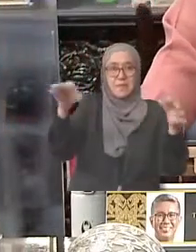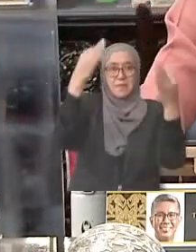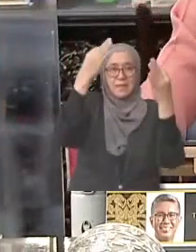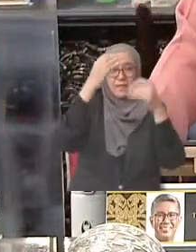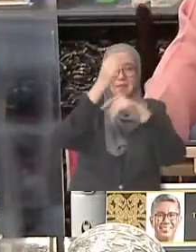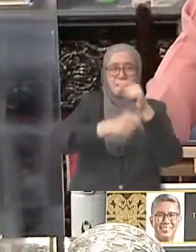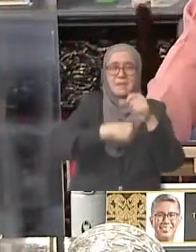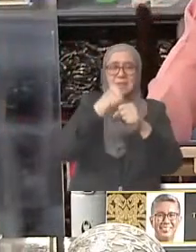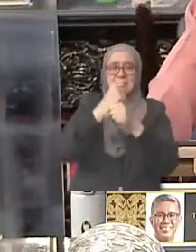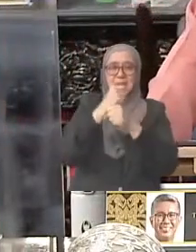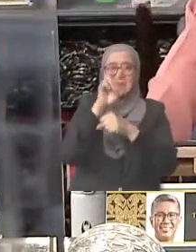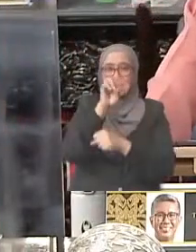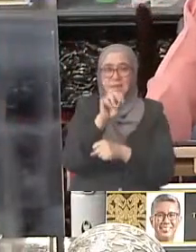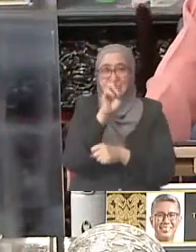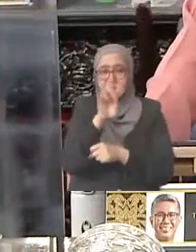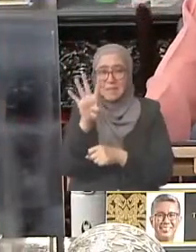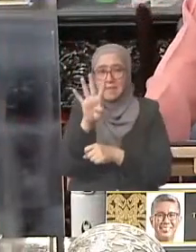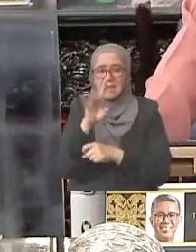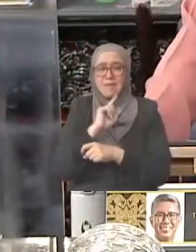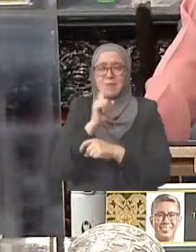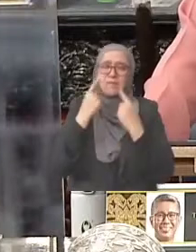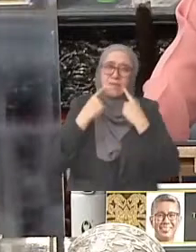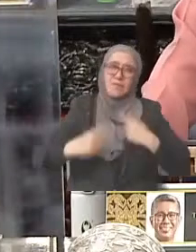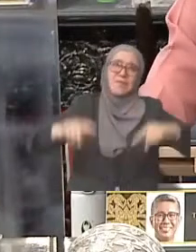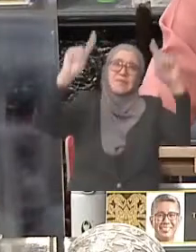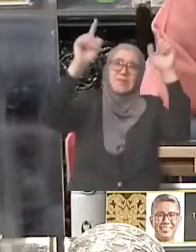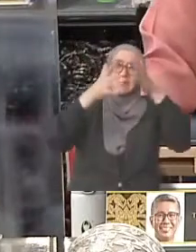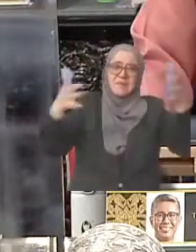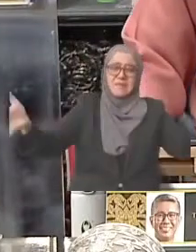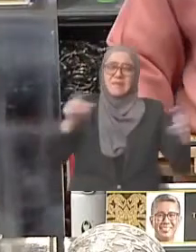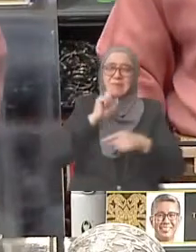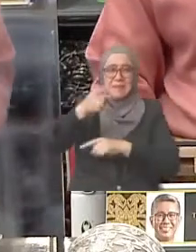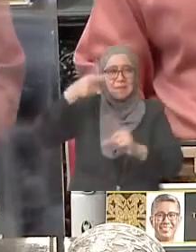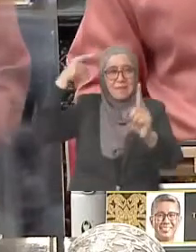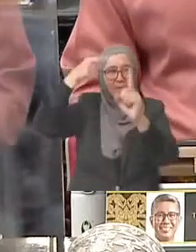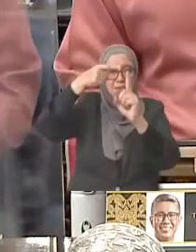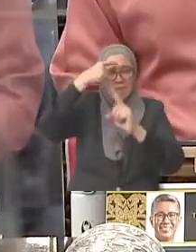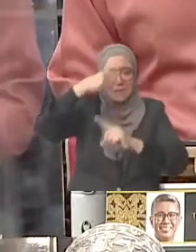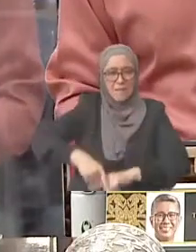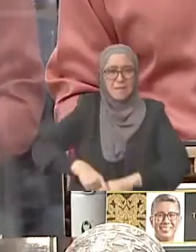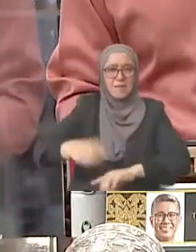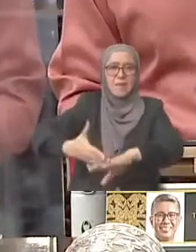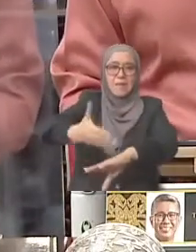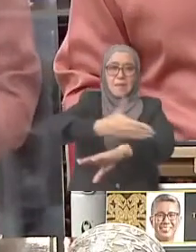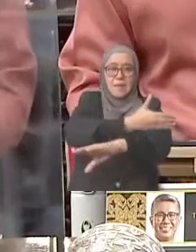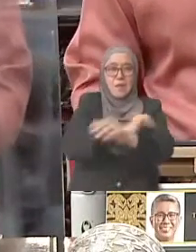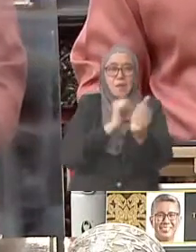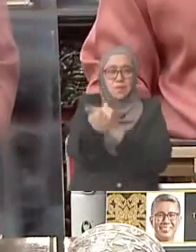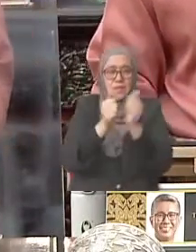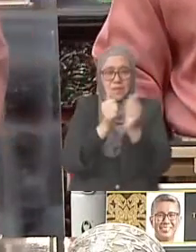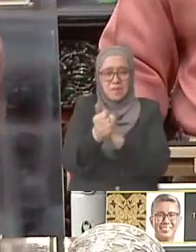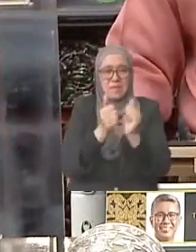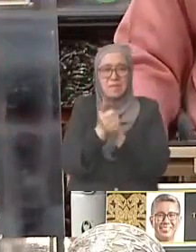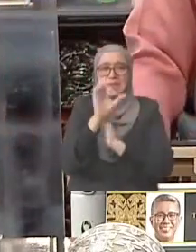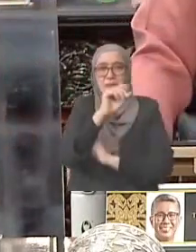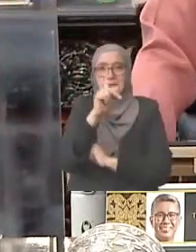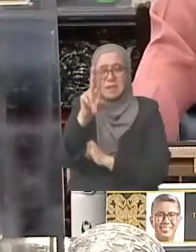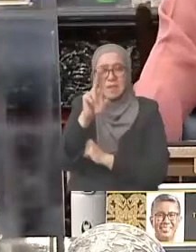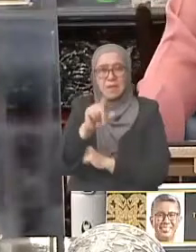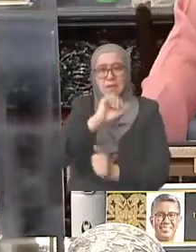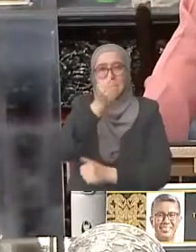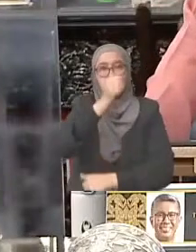lebih besar pastinya menjadi sasaran bagi memperkosa Soekarno Q10 juta Ringgit diperuntukkan kepada Majisuka negara